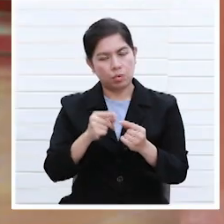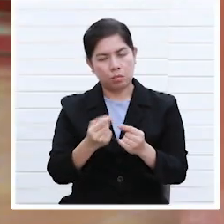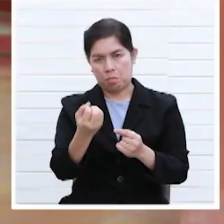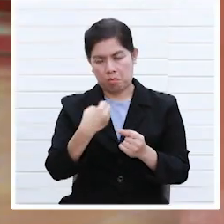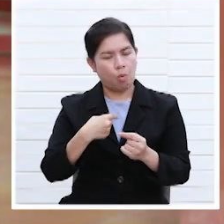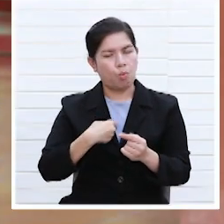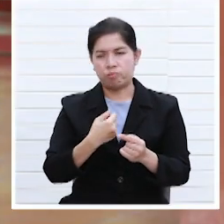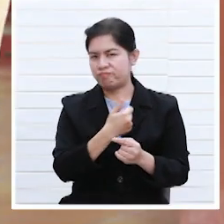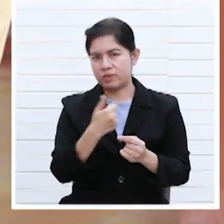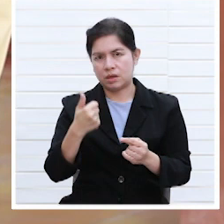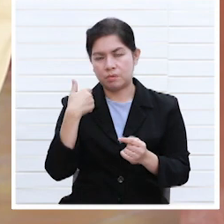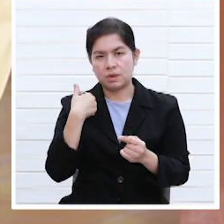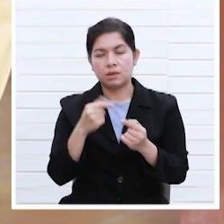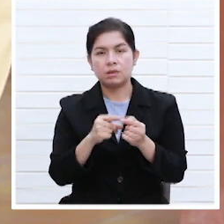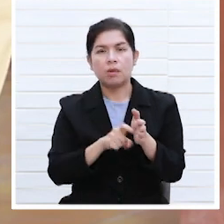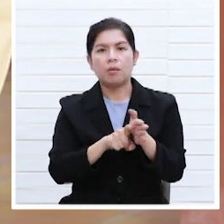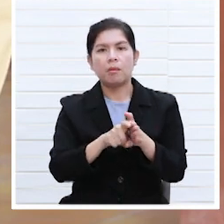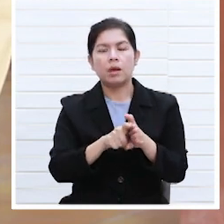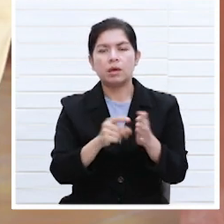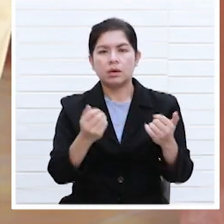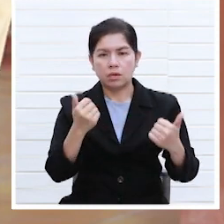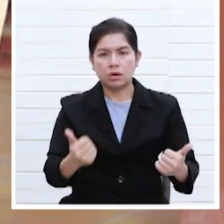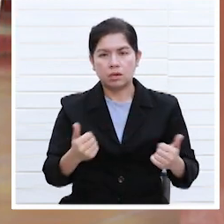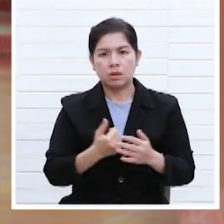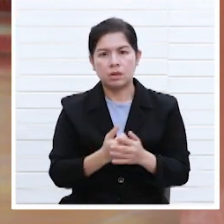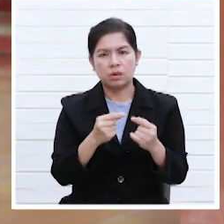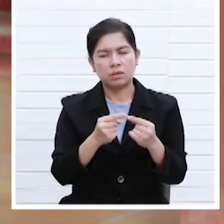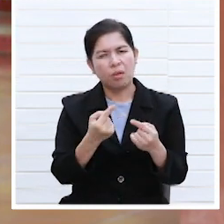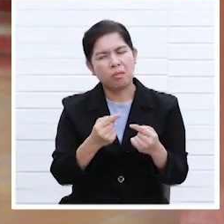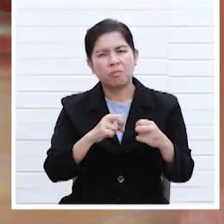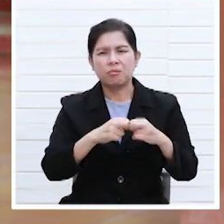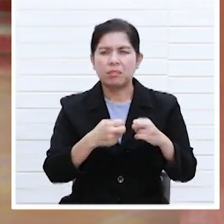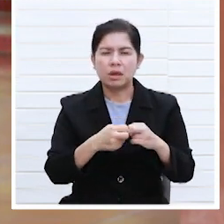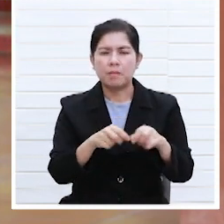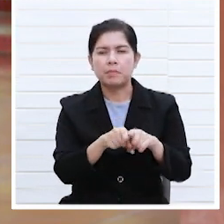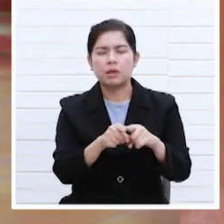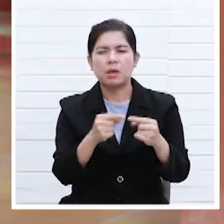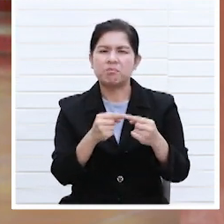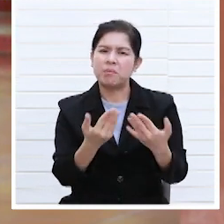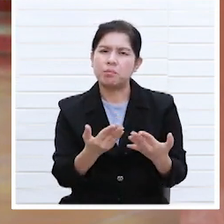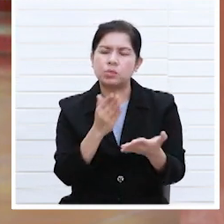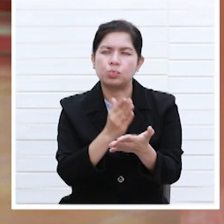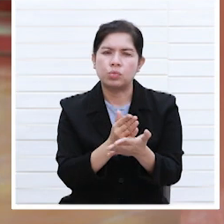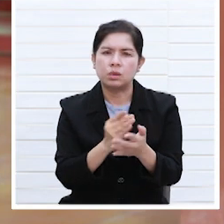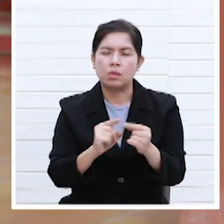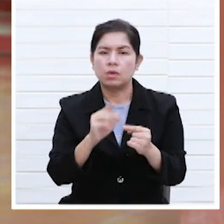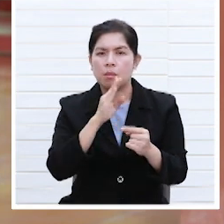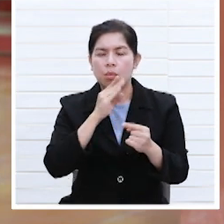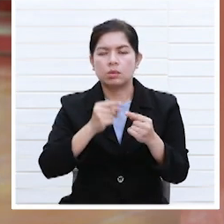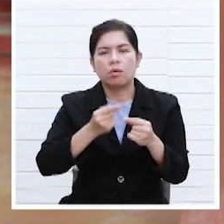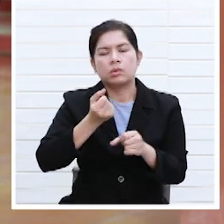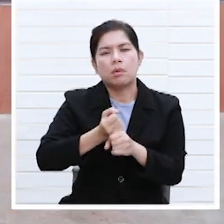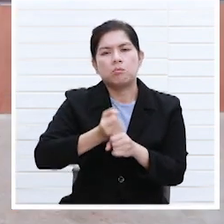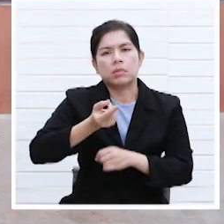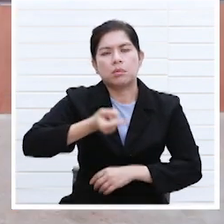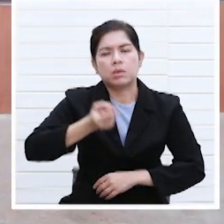ได้เยอะมากไหมมัดหมี่ตันแล้วนะคะตันตั้งหลายปีแล้วถ้าฝีมือกลางๆขาย